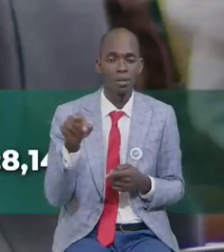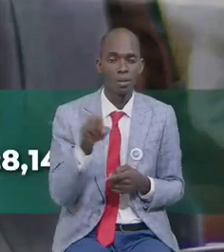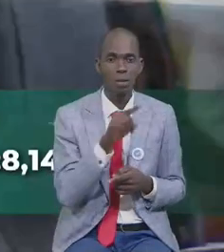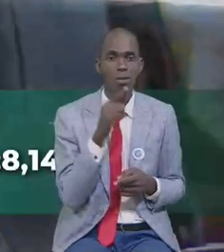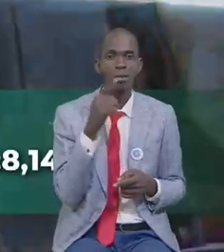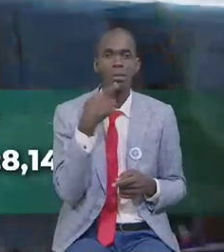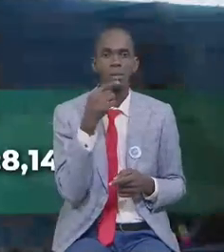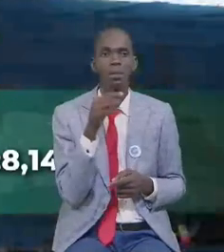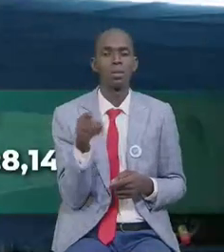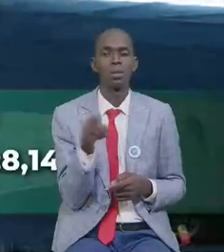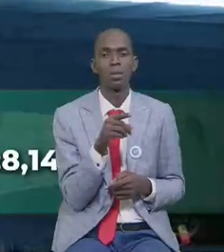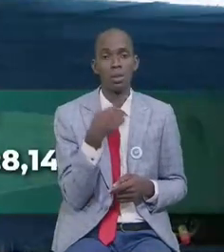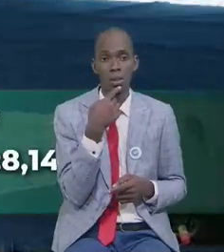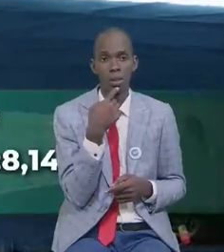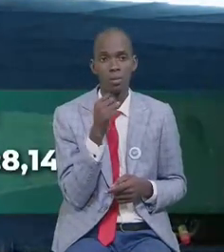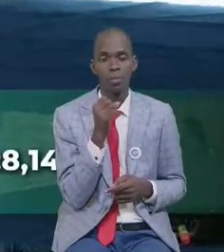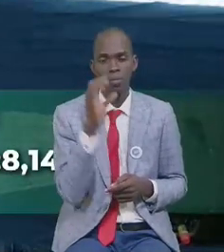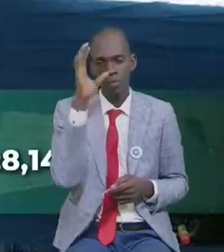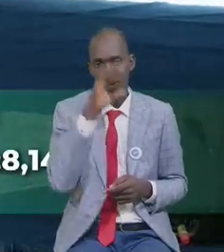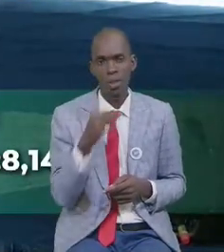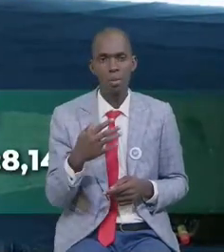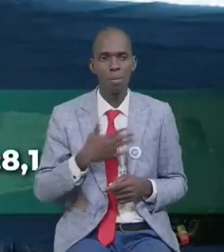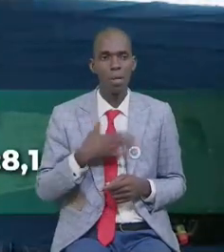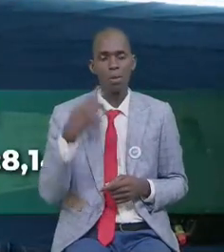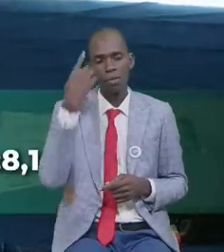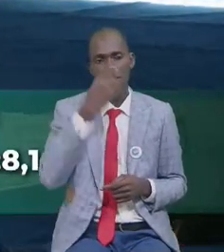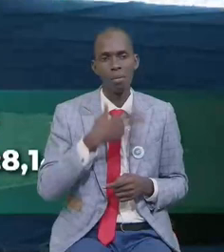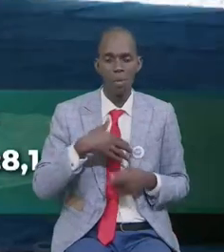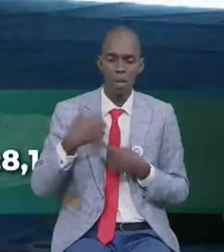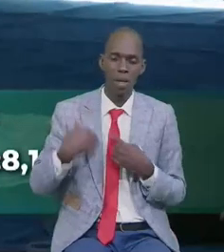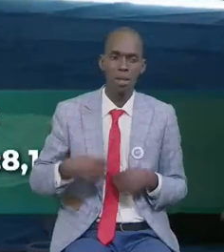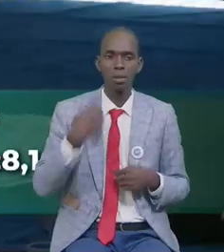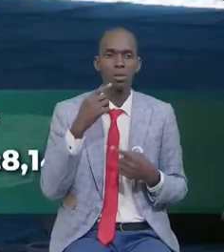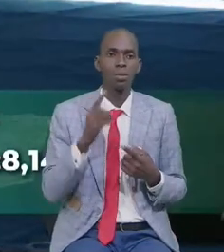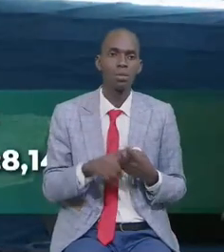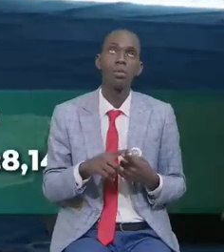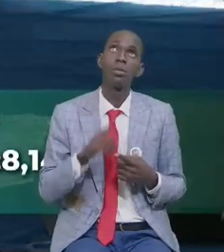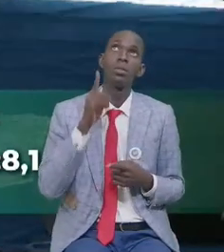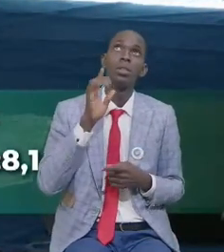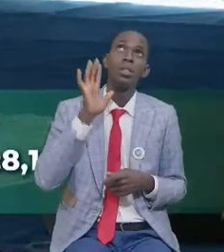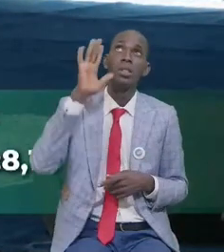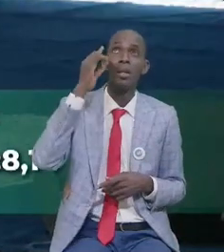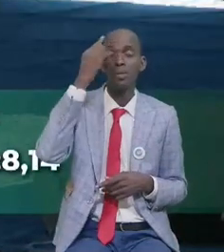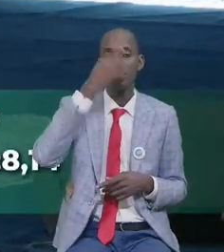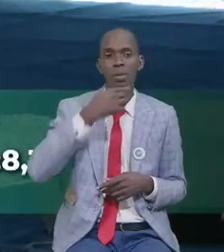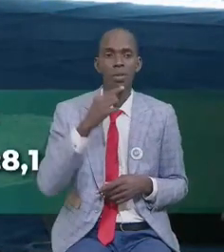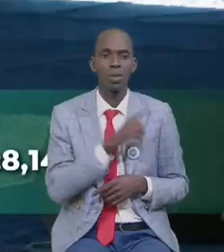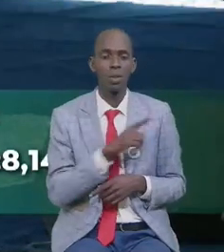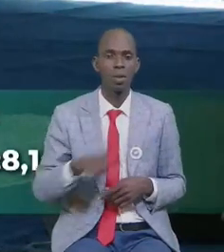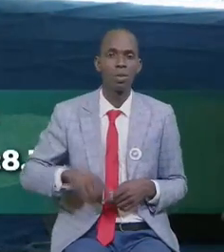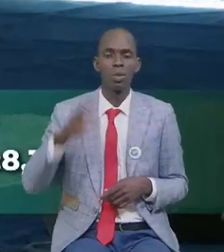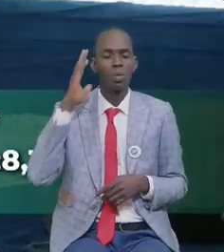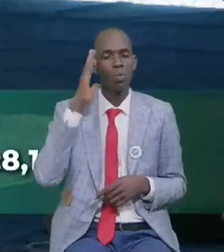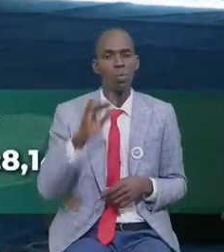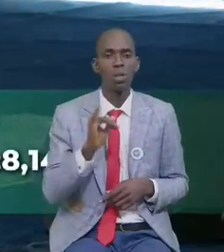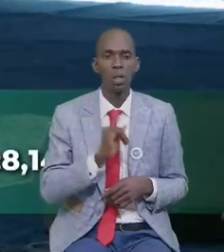Psaume 27, verset 8. Mon cœur dit de ta part, cherchez ma face, je te cherche, je